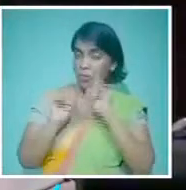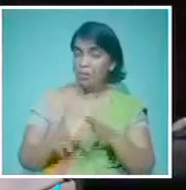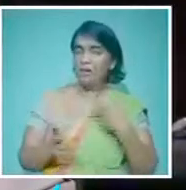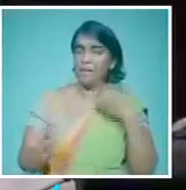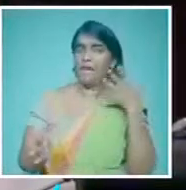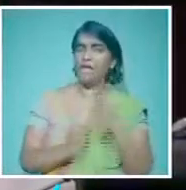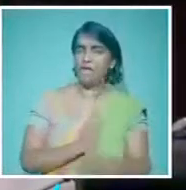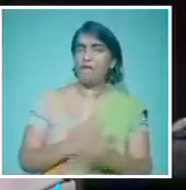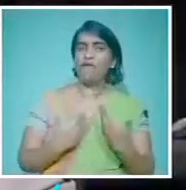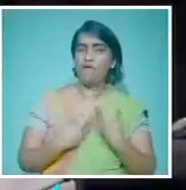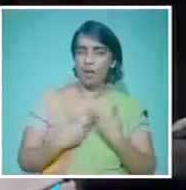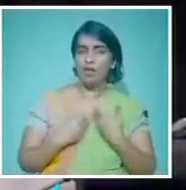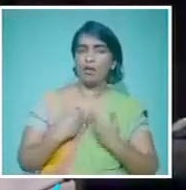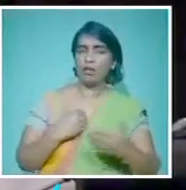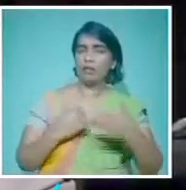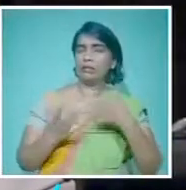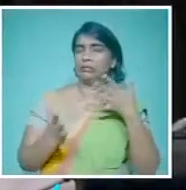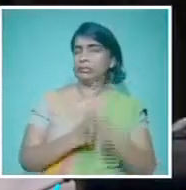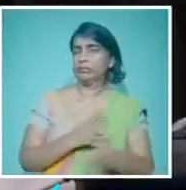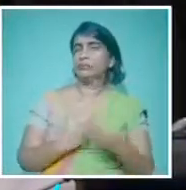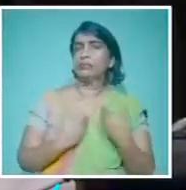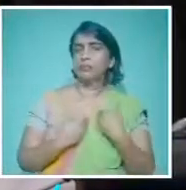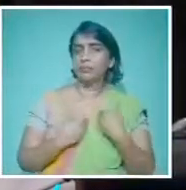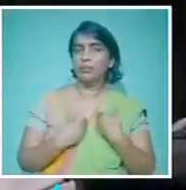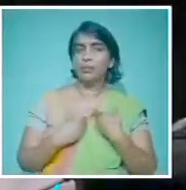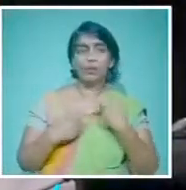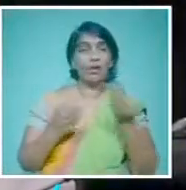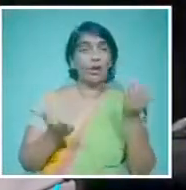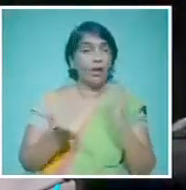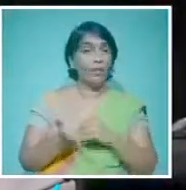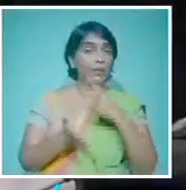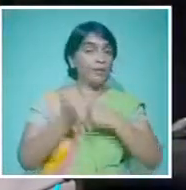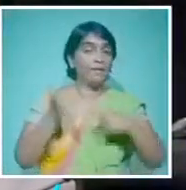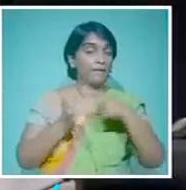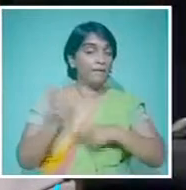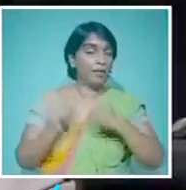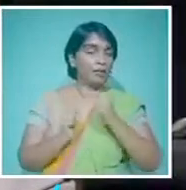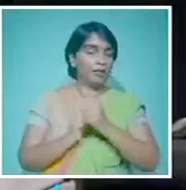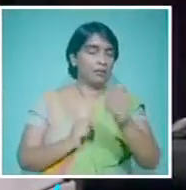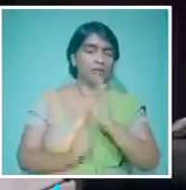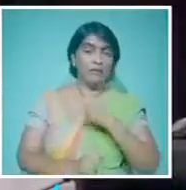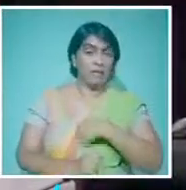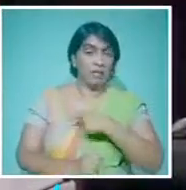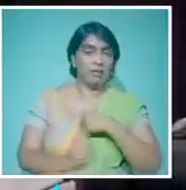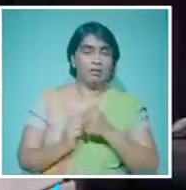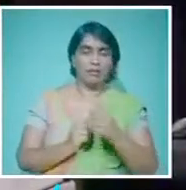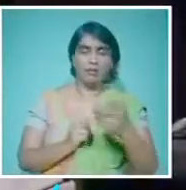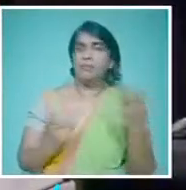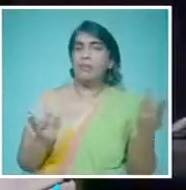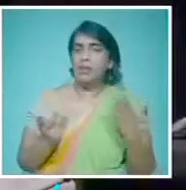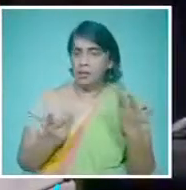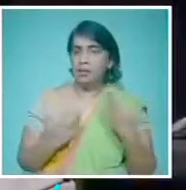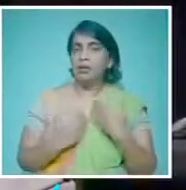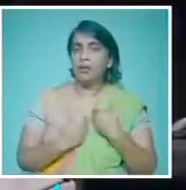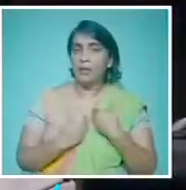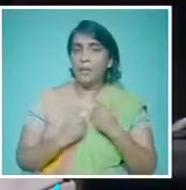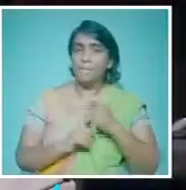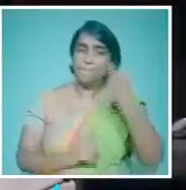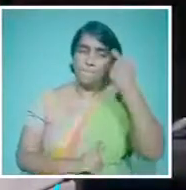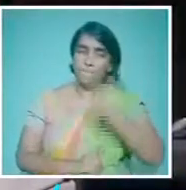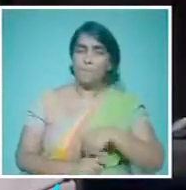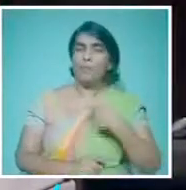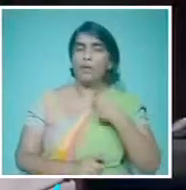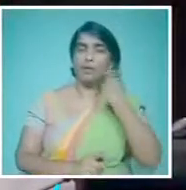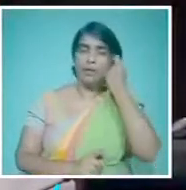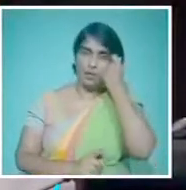ne ema kira tama pi warat dekate. Ebarat dahai kerana bayar pita. Eni sa, mage paut jeli kemati